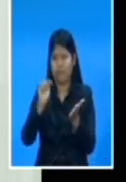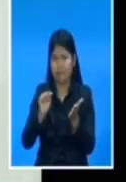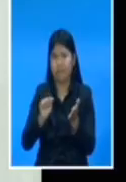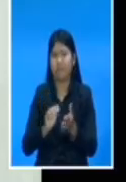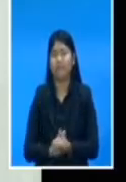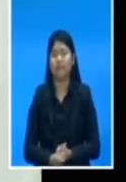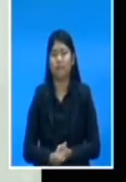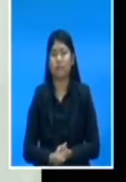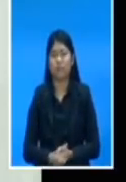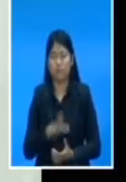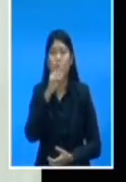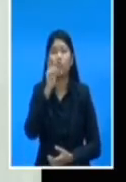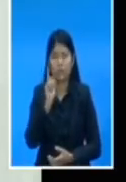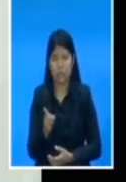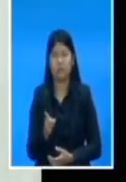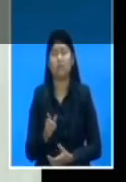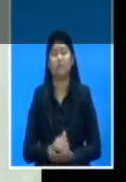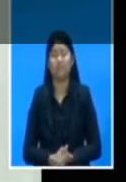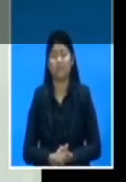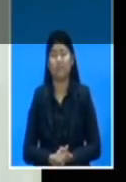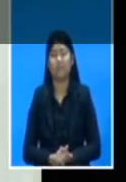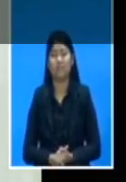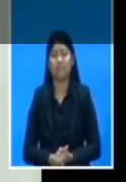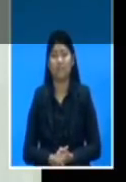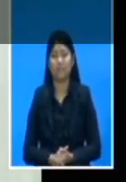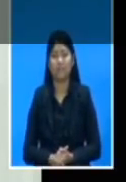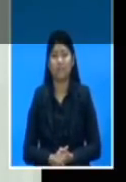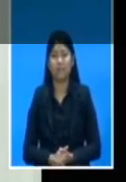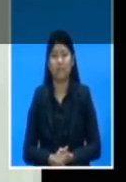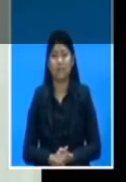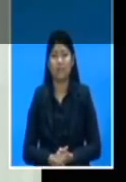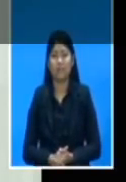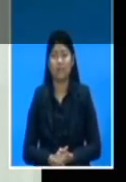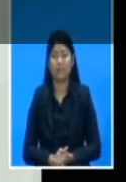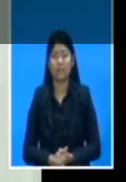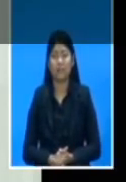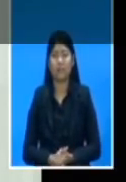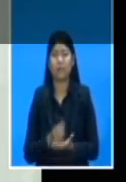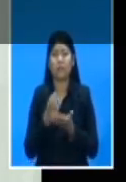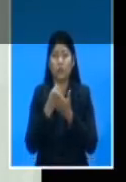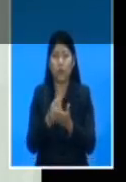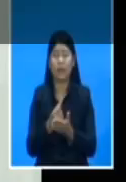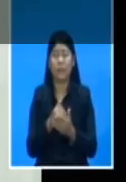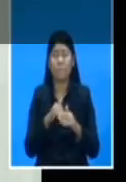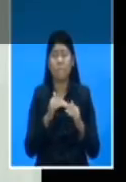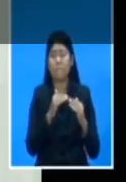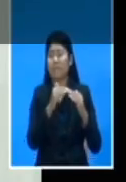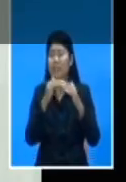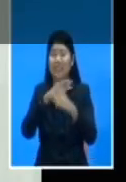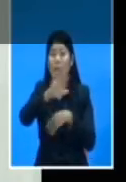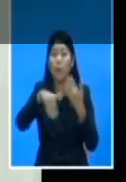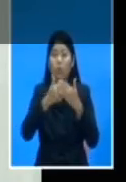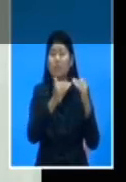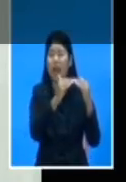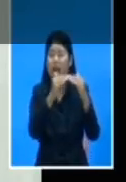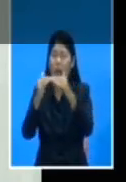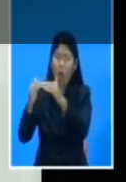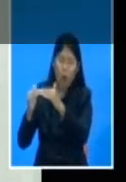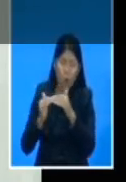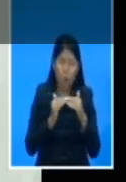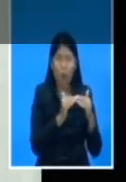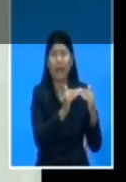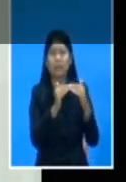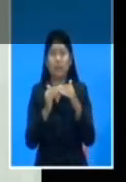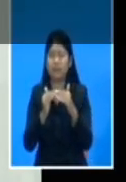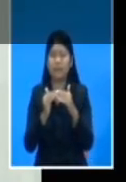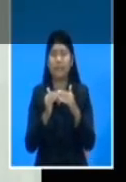จริงครับเราอาจจะลดความเหลื่อมล้ำให้เท่ากันไม่ได้ขจัดความเหลื่อมล้ำความแตก